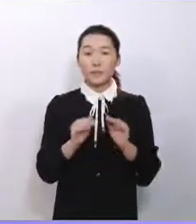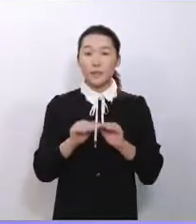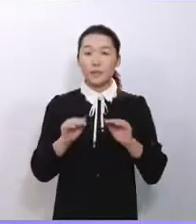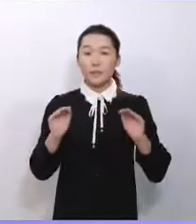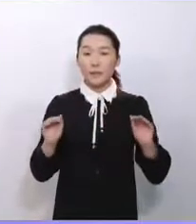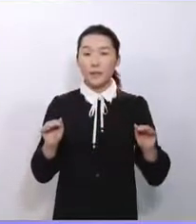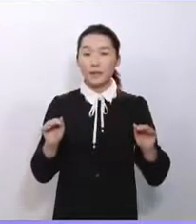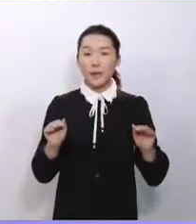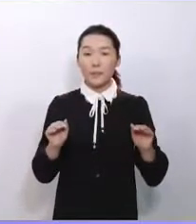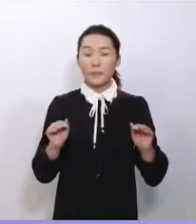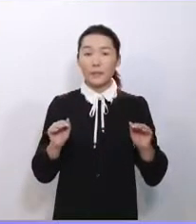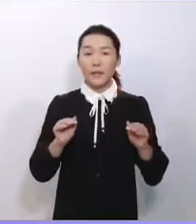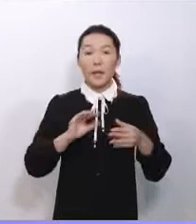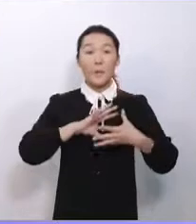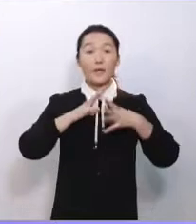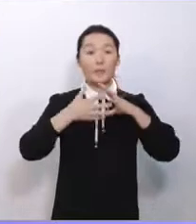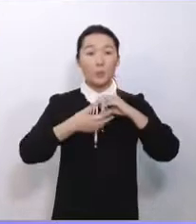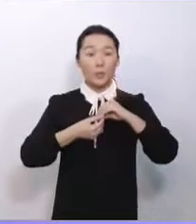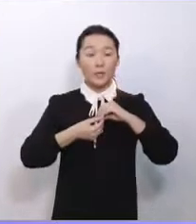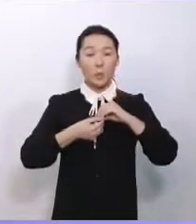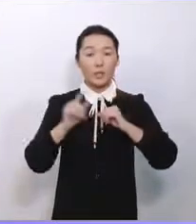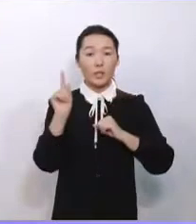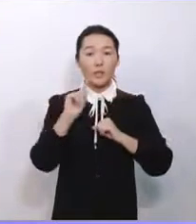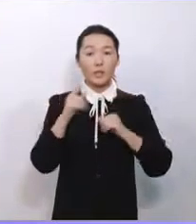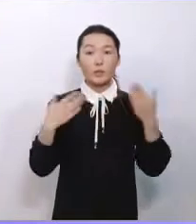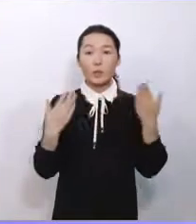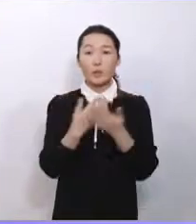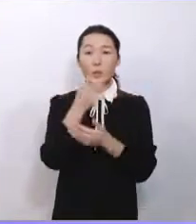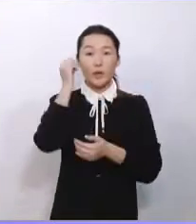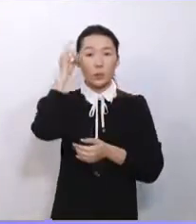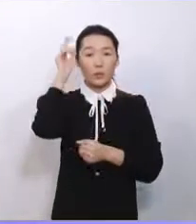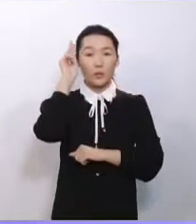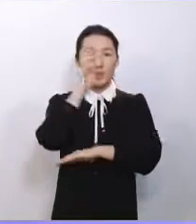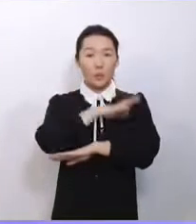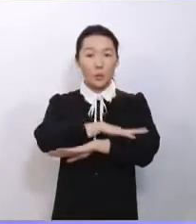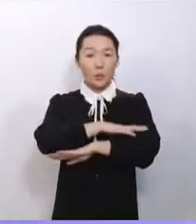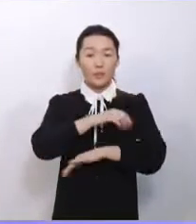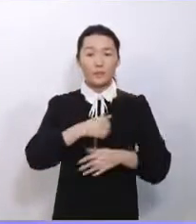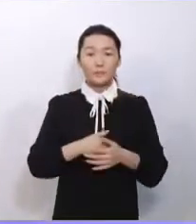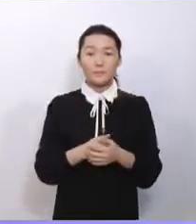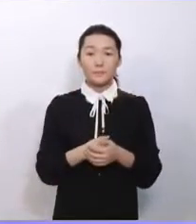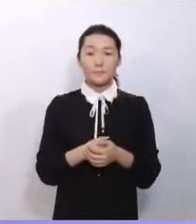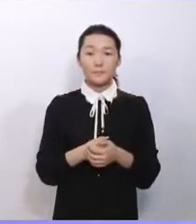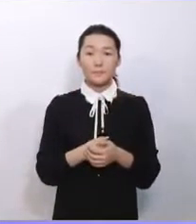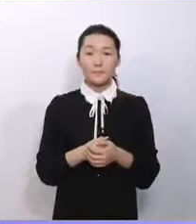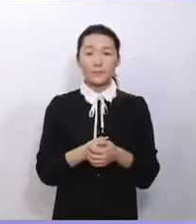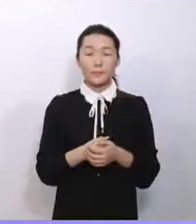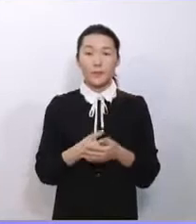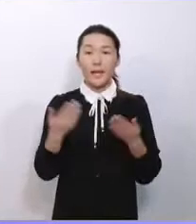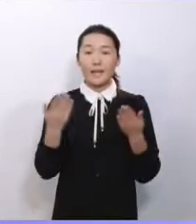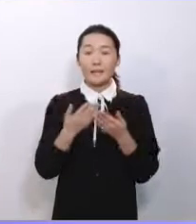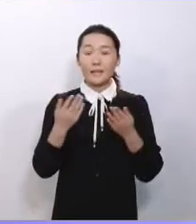Ребята, давайте подведем итоги. Что нового узнали на уроке? С